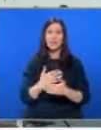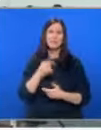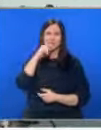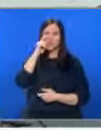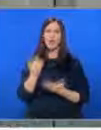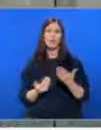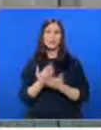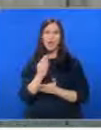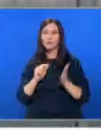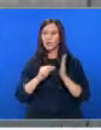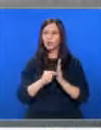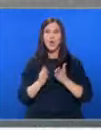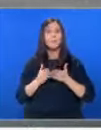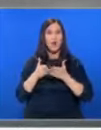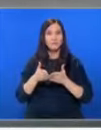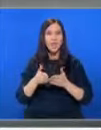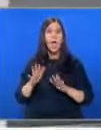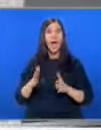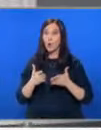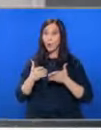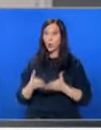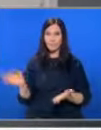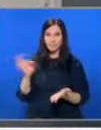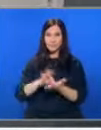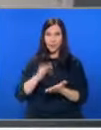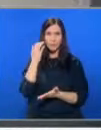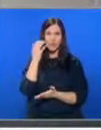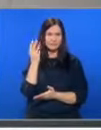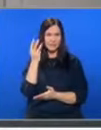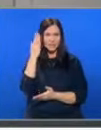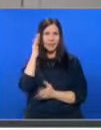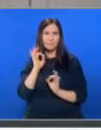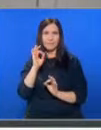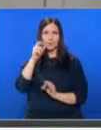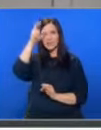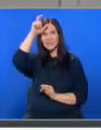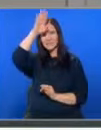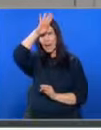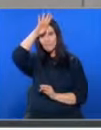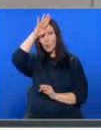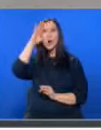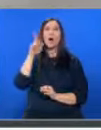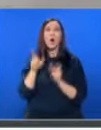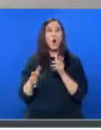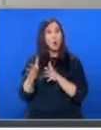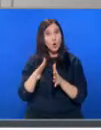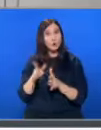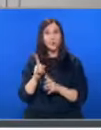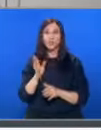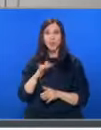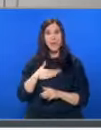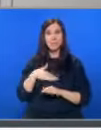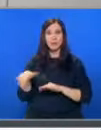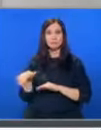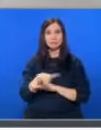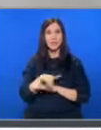на плаването. Ако кораб идва в Бургас от трета страна, например Истанбул, пасажирите подлежат на гранична проверка на такъв специализиран терминал на